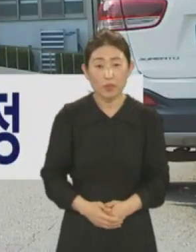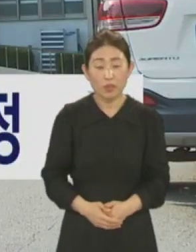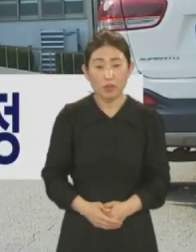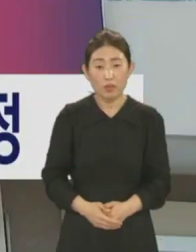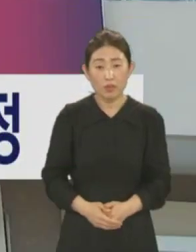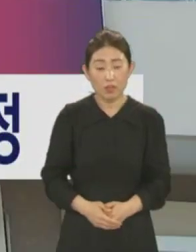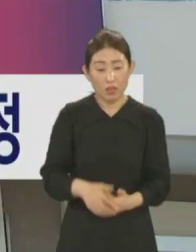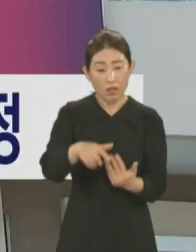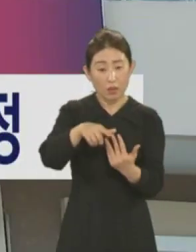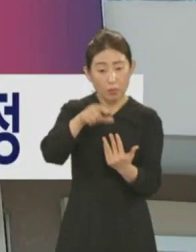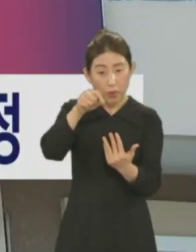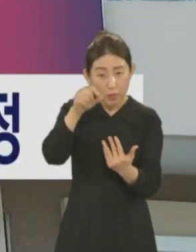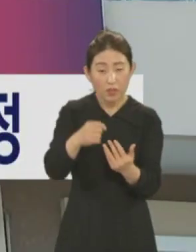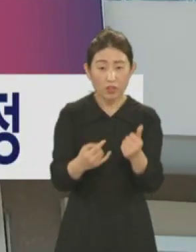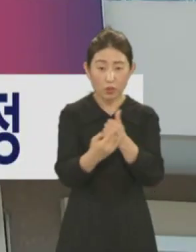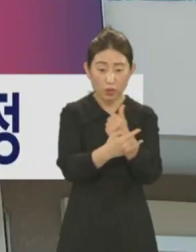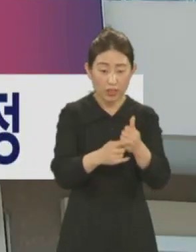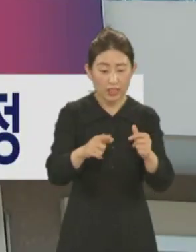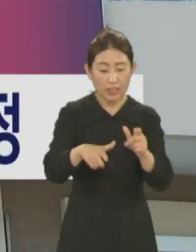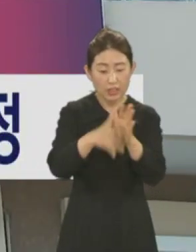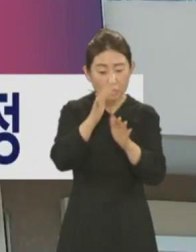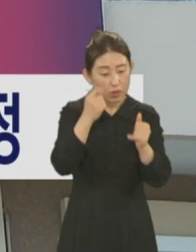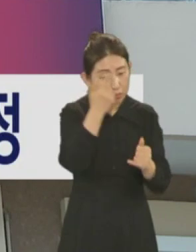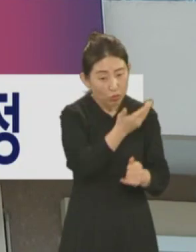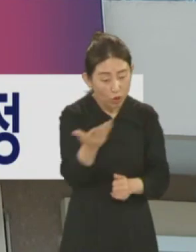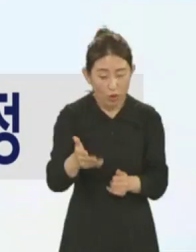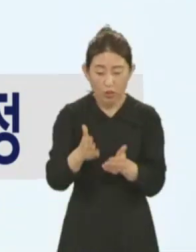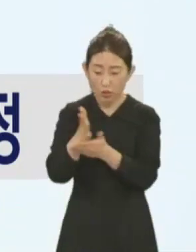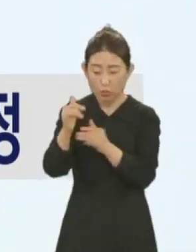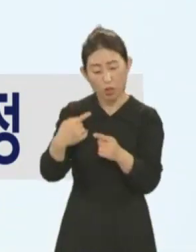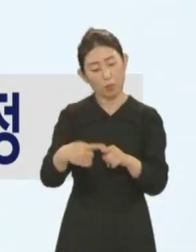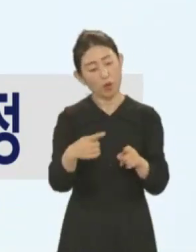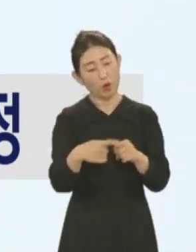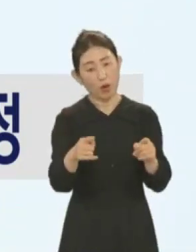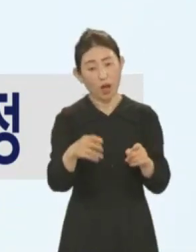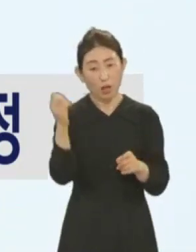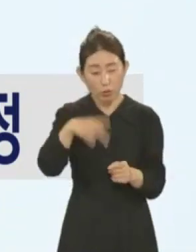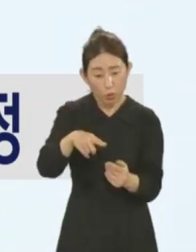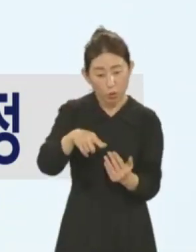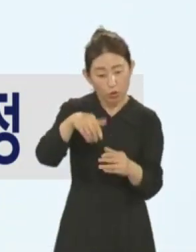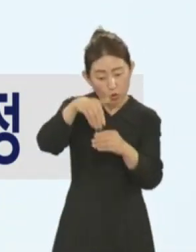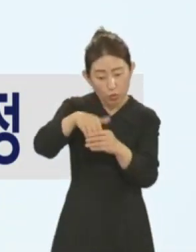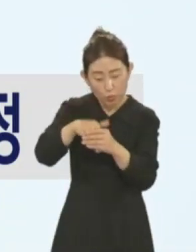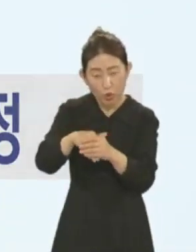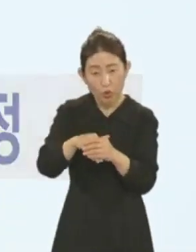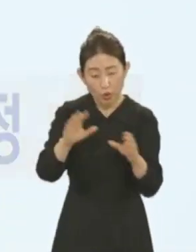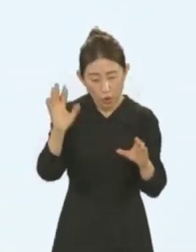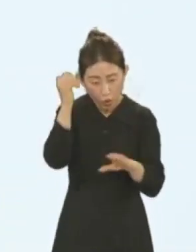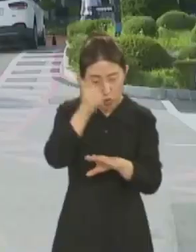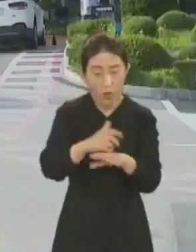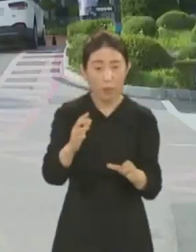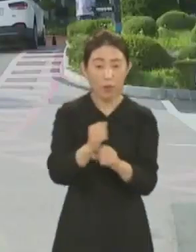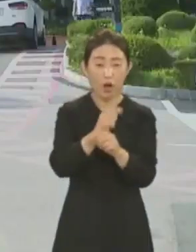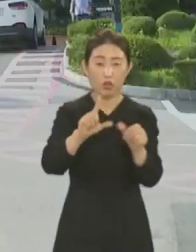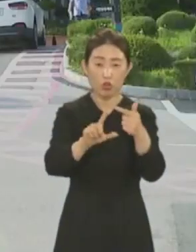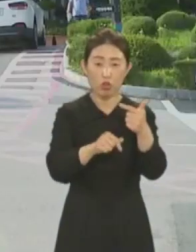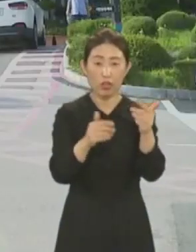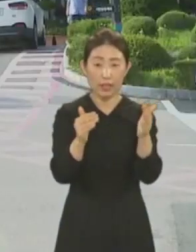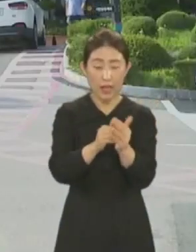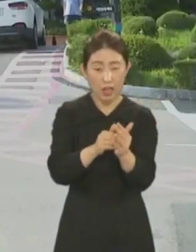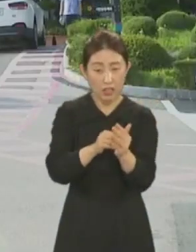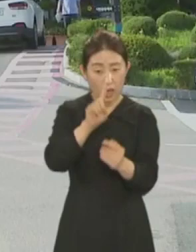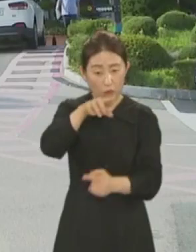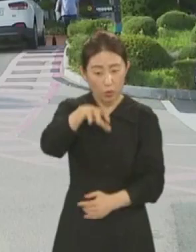앞으로 입지 선정위원회는 시민 등 설문조사와 외부 전문가 평가 선정의 투표 절차 등을 거쳐 오는 6월까지